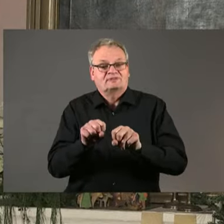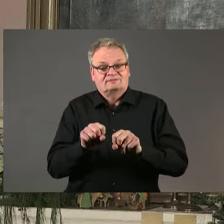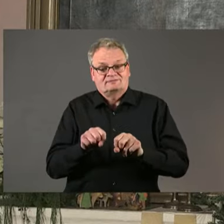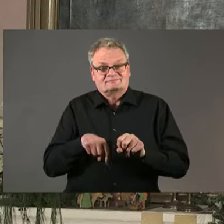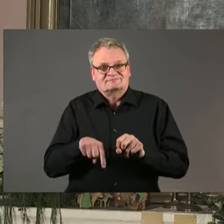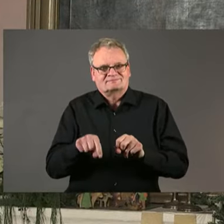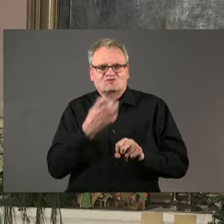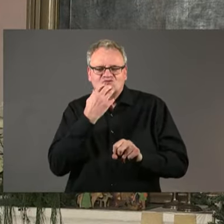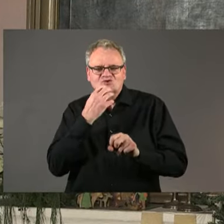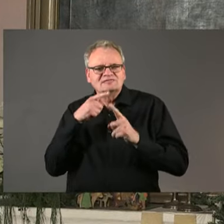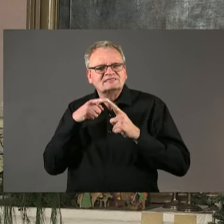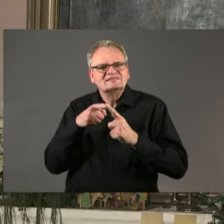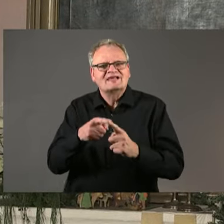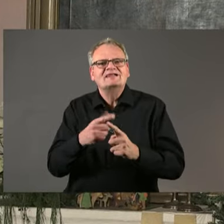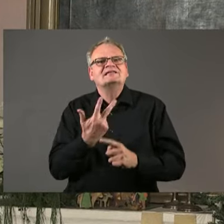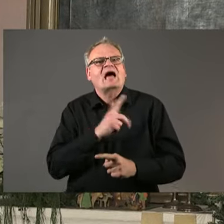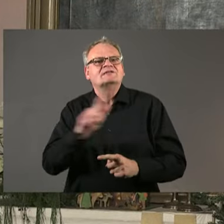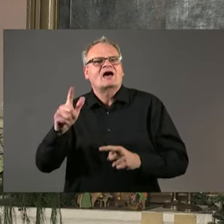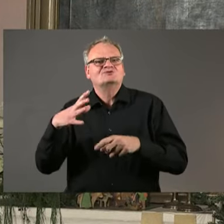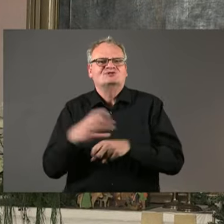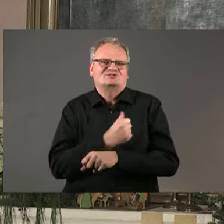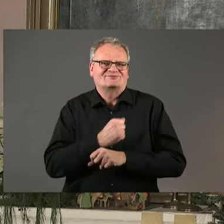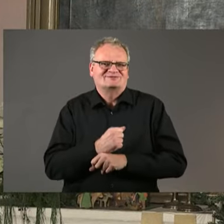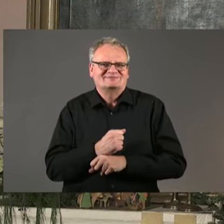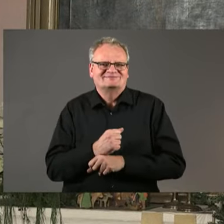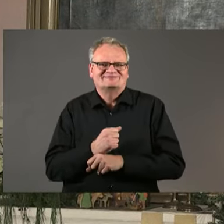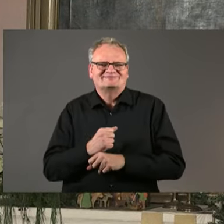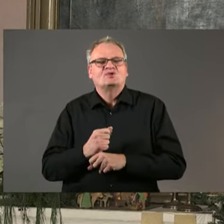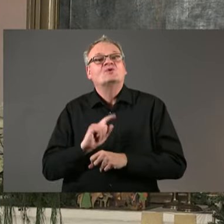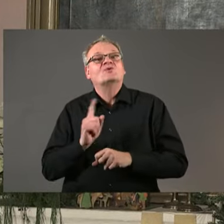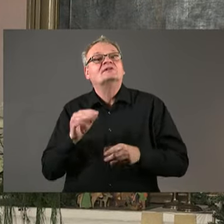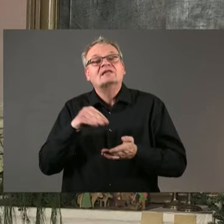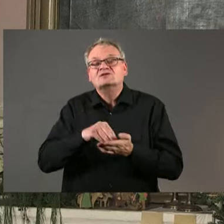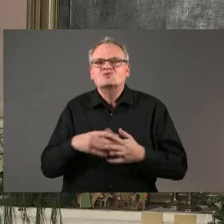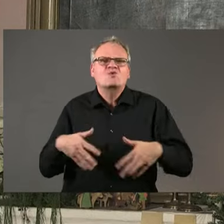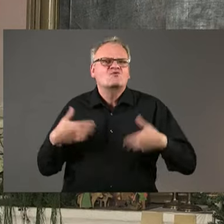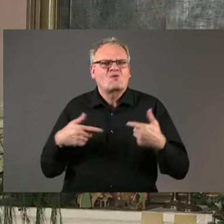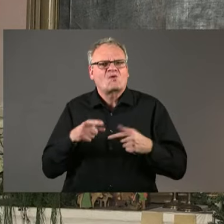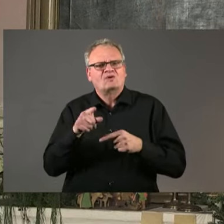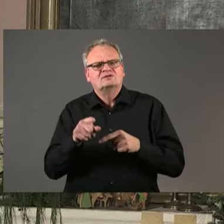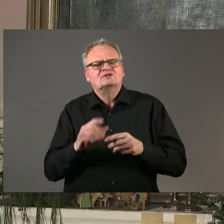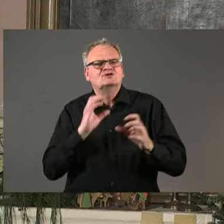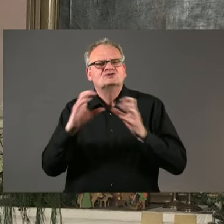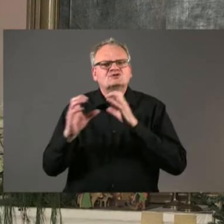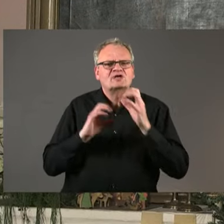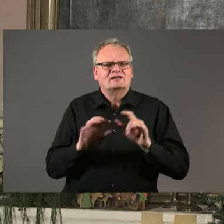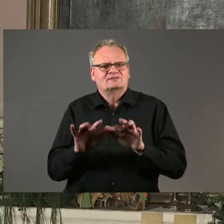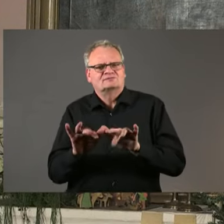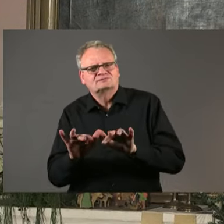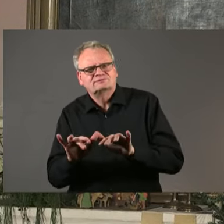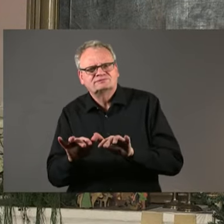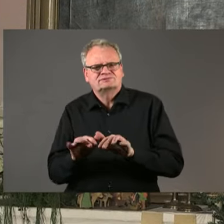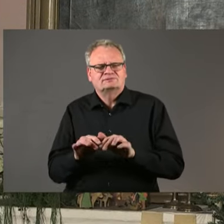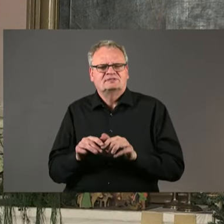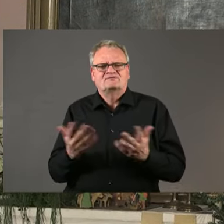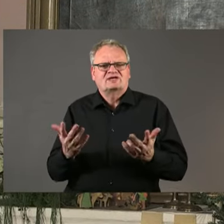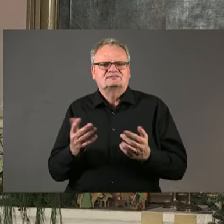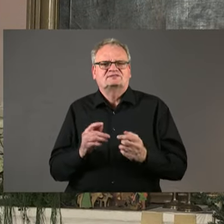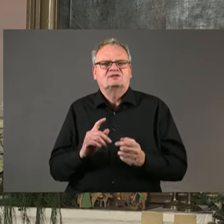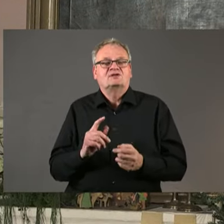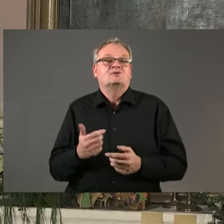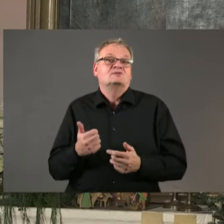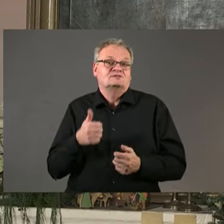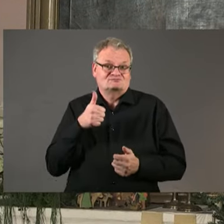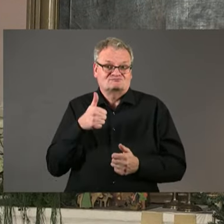3000 fest im Blick und wollen sie gern erreichen. Außerdem freuen wir uns über Kommentare unter dem Video. Und wenn ihr uns einen Daumen